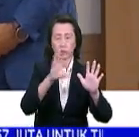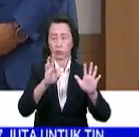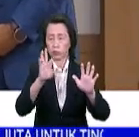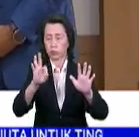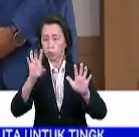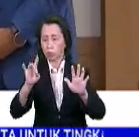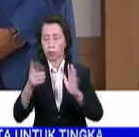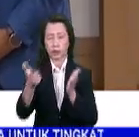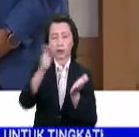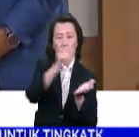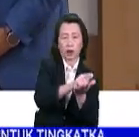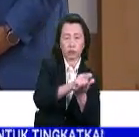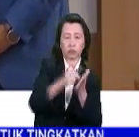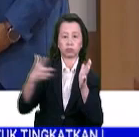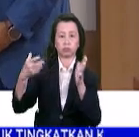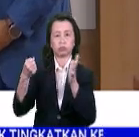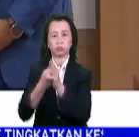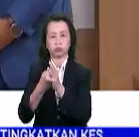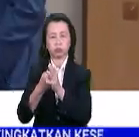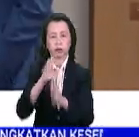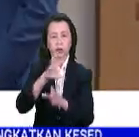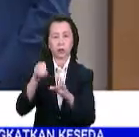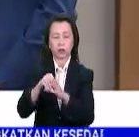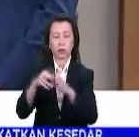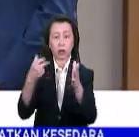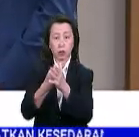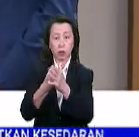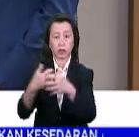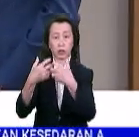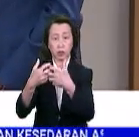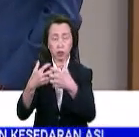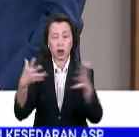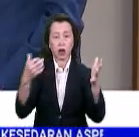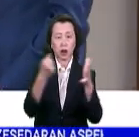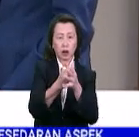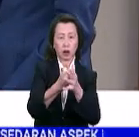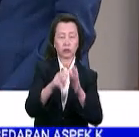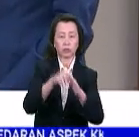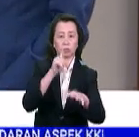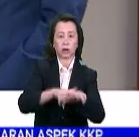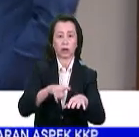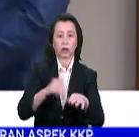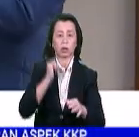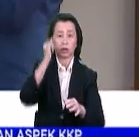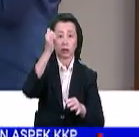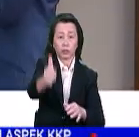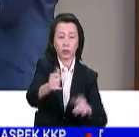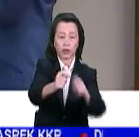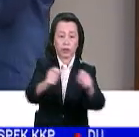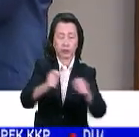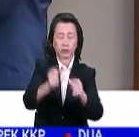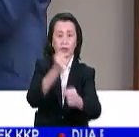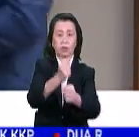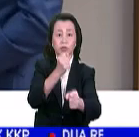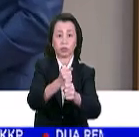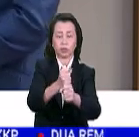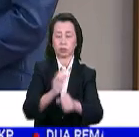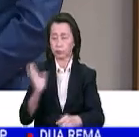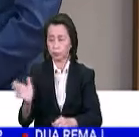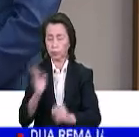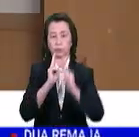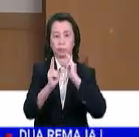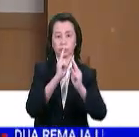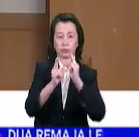56,990 laporan kes kemalangan meliputi kemalangan industri dan kemalangan ketika dalam perjalanan ke tempat kerja. Beliau berucap